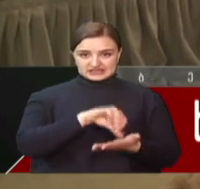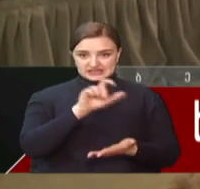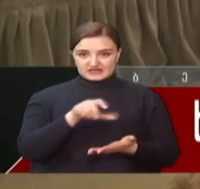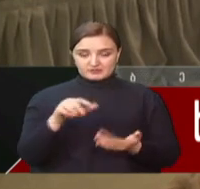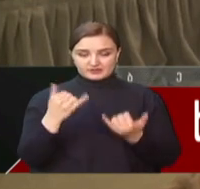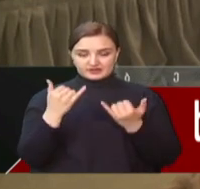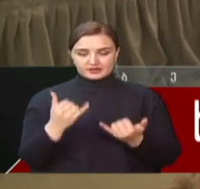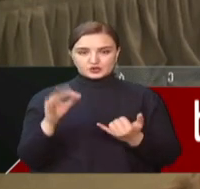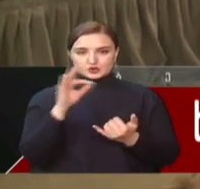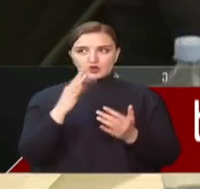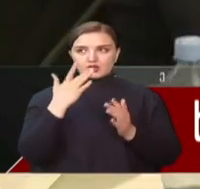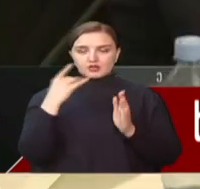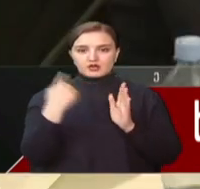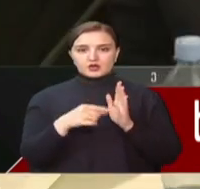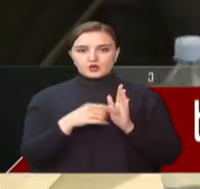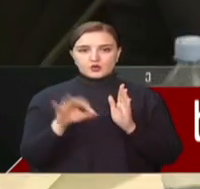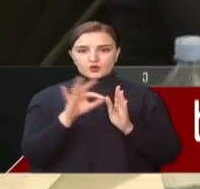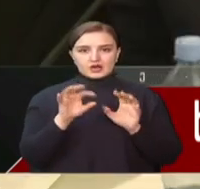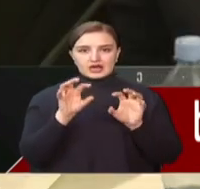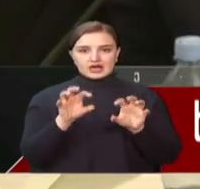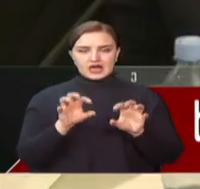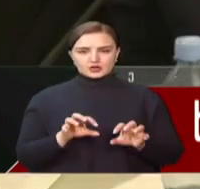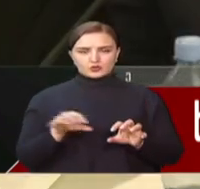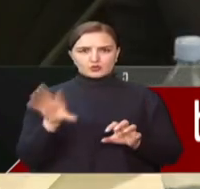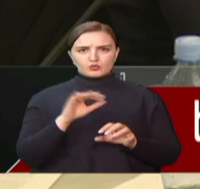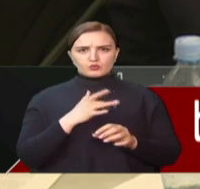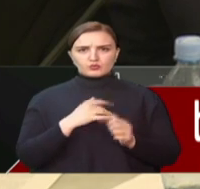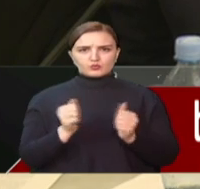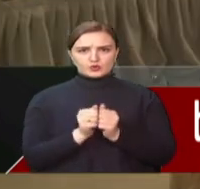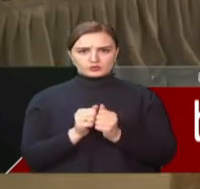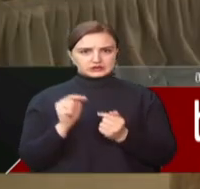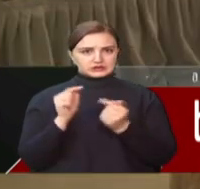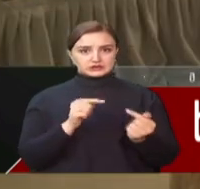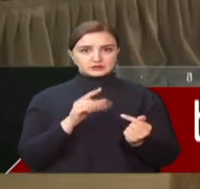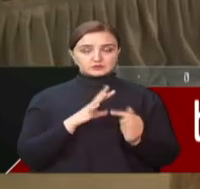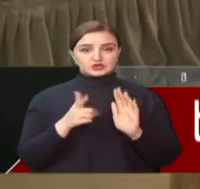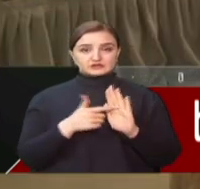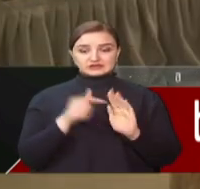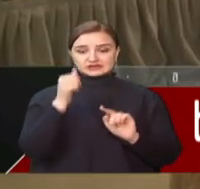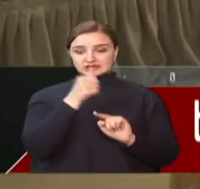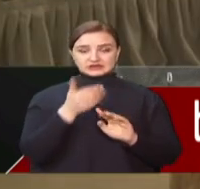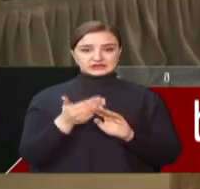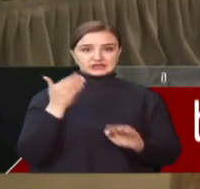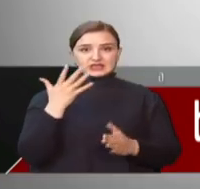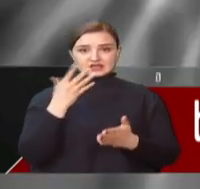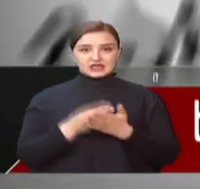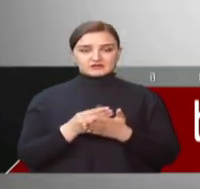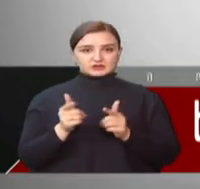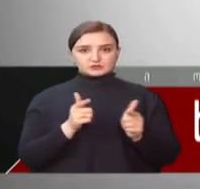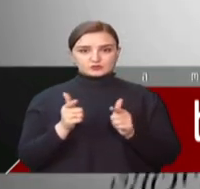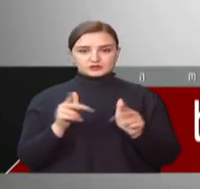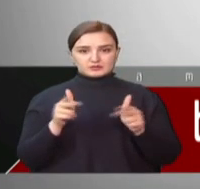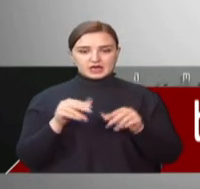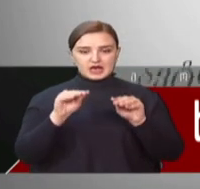რომლებიც დღეს უცხოური გავლენის გამჭვირვალობის ინიციატივის კატეგორიული წინააღმდეგები არიან, 7 წელს წინ მათი თანაავტორობით მომზადებული